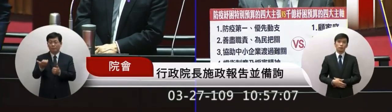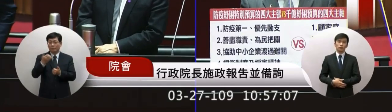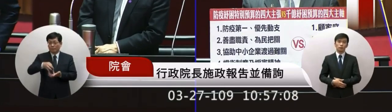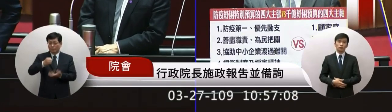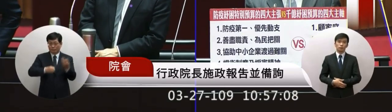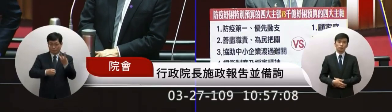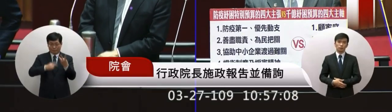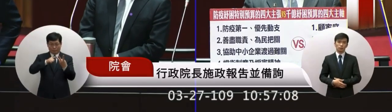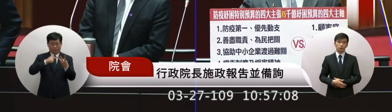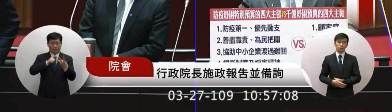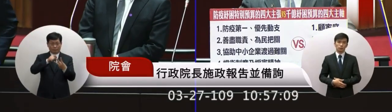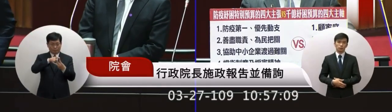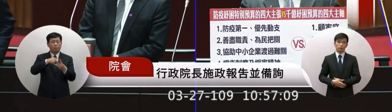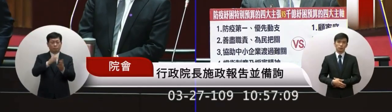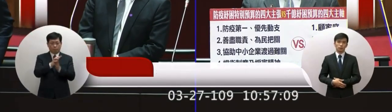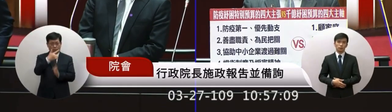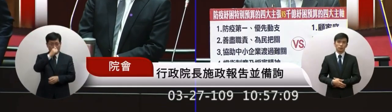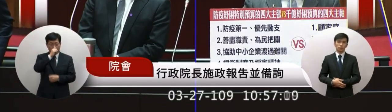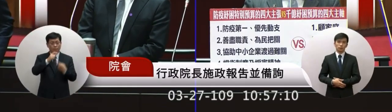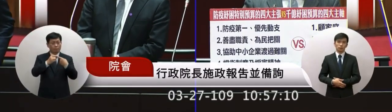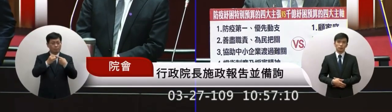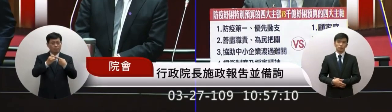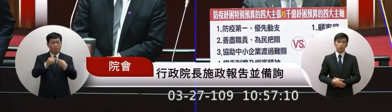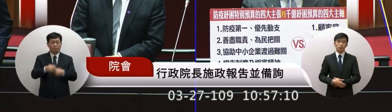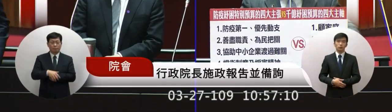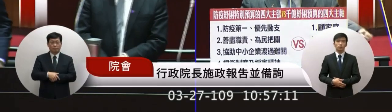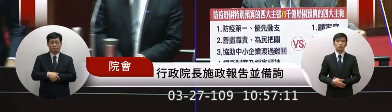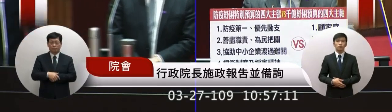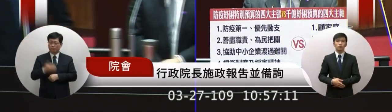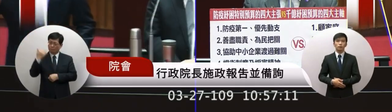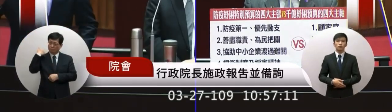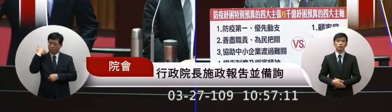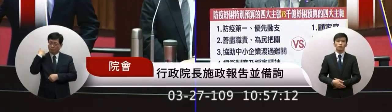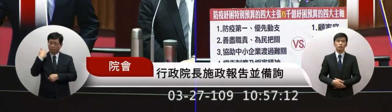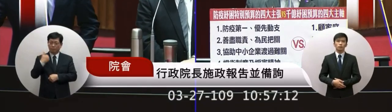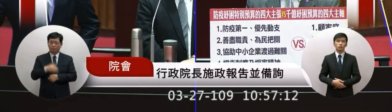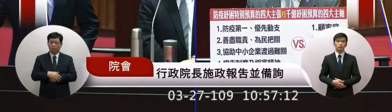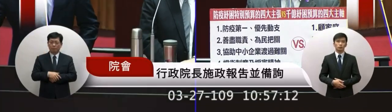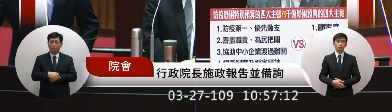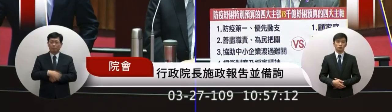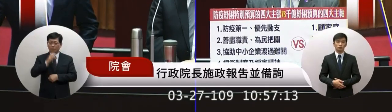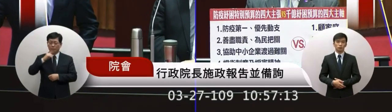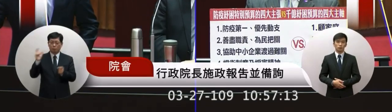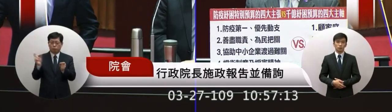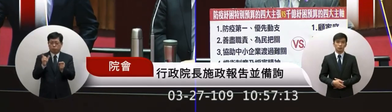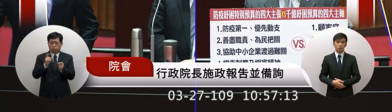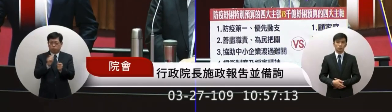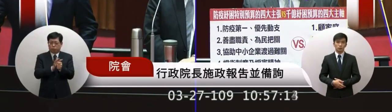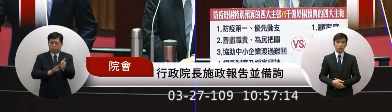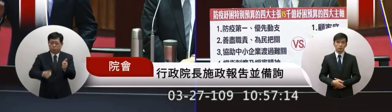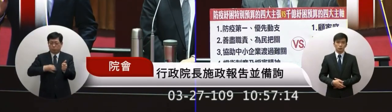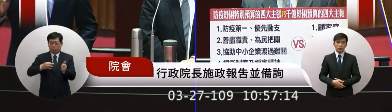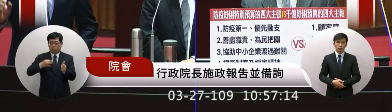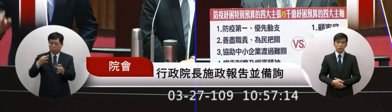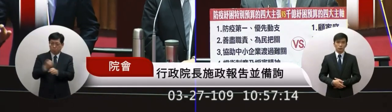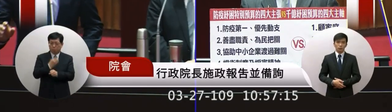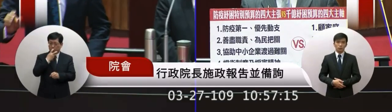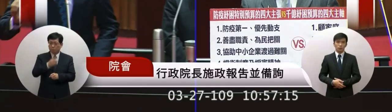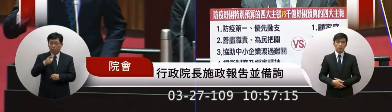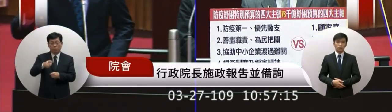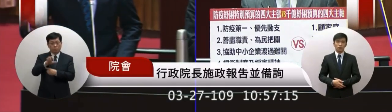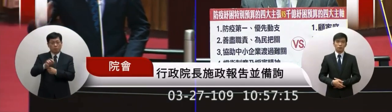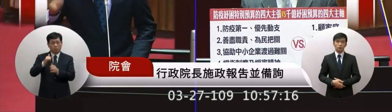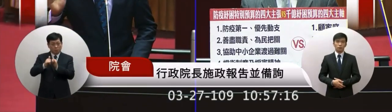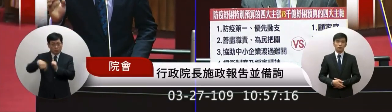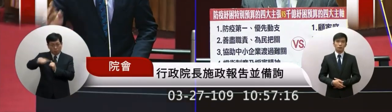到三个建议吼，拢综合第一，因为进前和风台受损害。的农